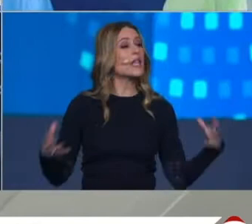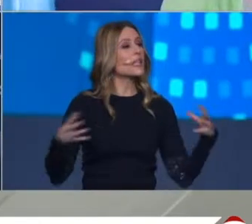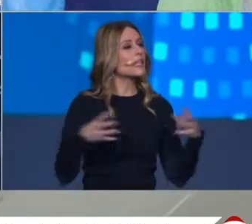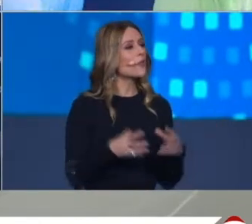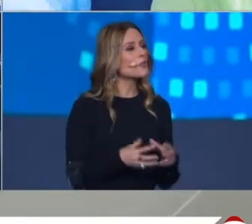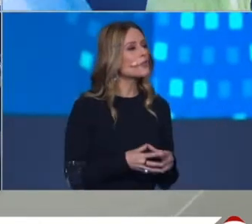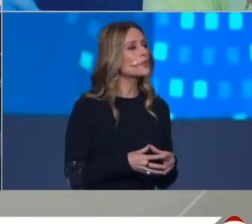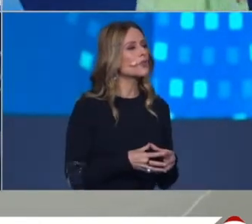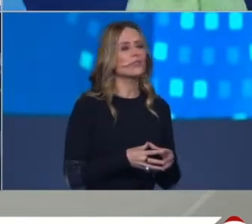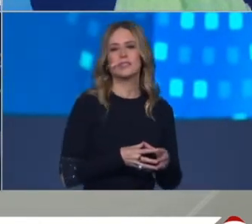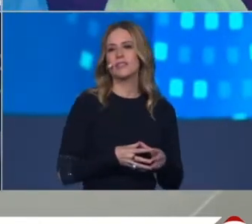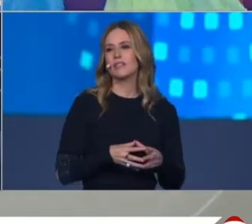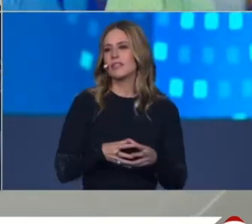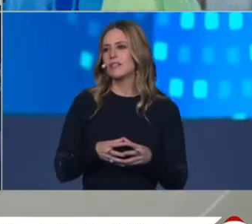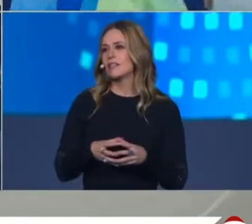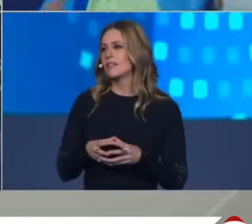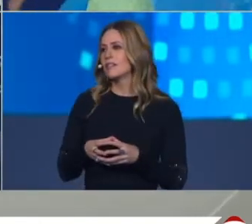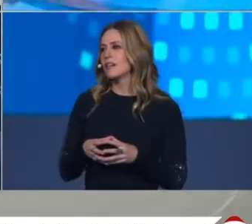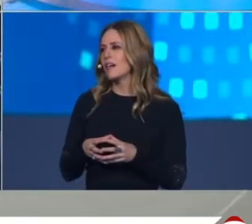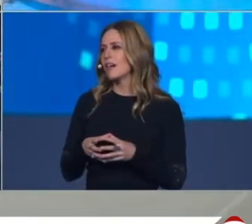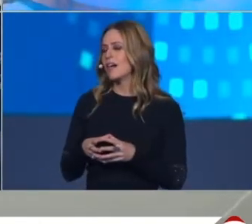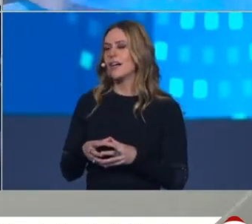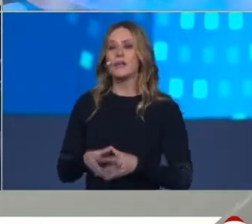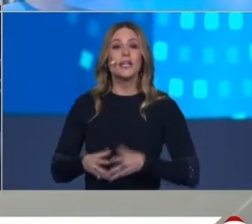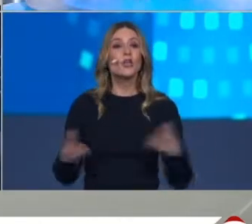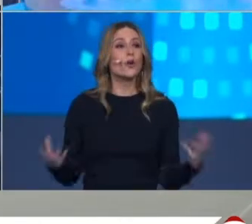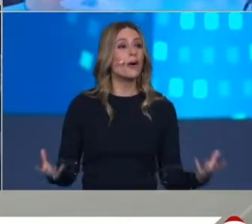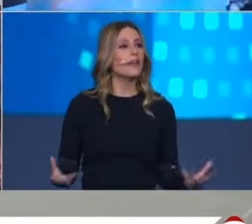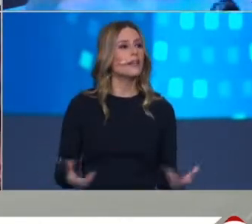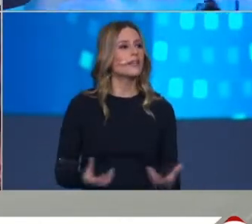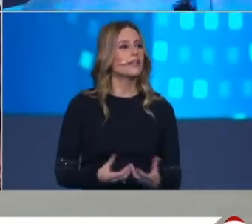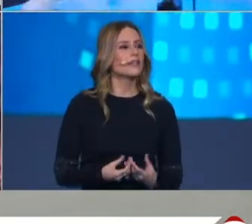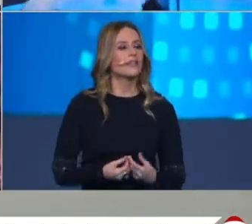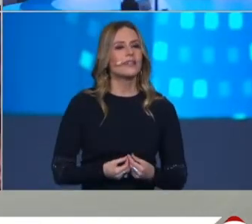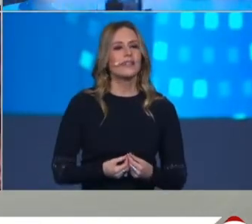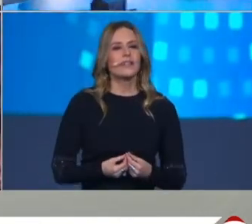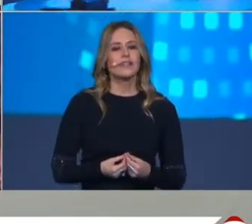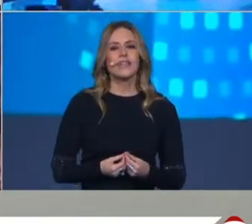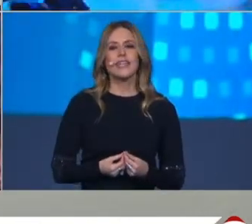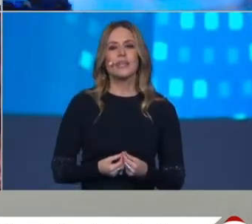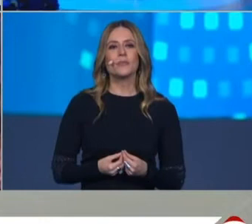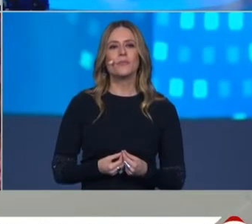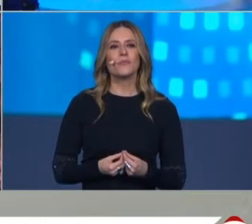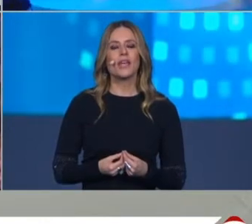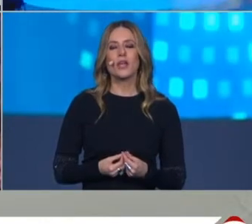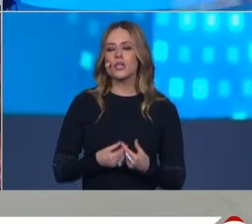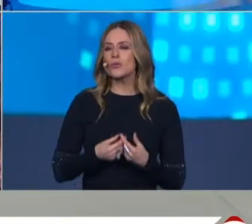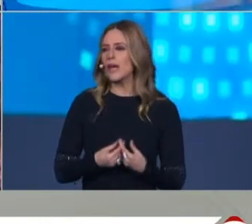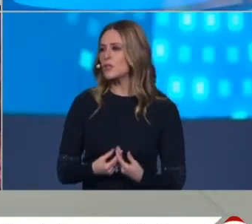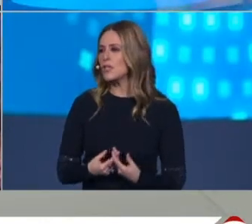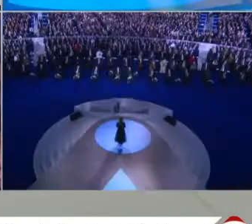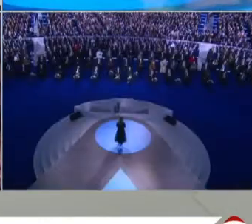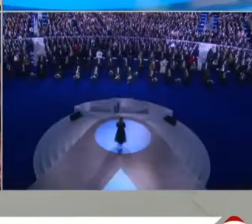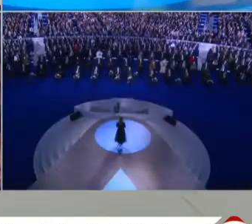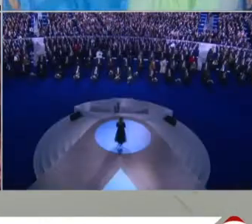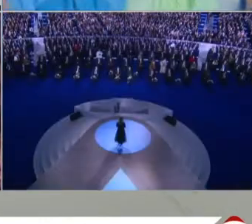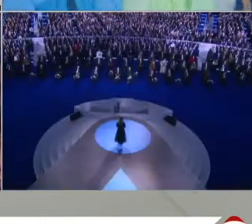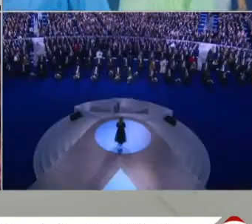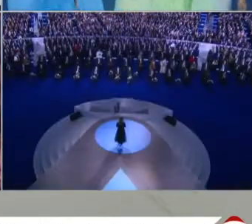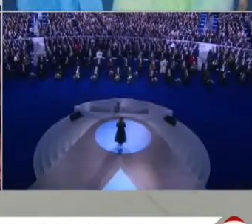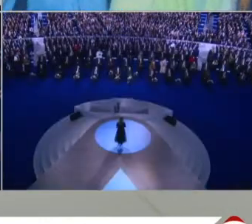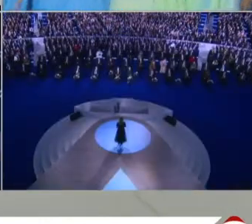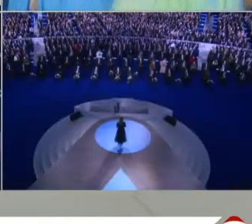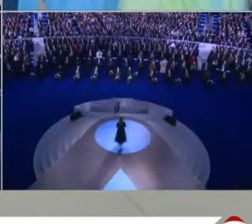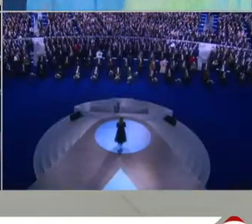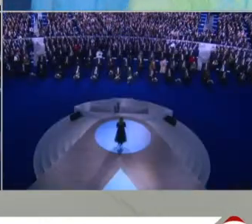باعتباره مختلط يعني. بالزبط بالزبط. وانا دكتور وكنت بشوف ده في الشارع بيحصل في سواء في مصر او برا مصر، بس تمشي بالبلطو او تمشي بالسكراب